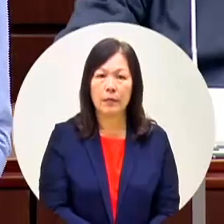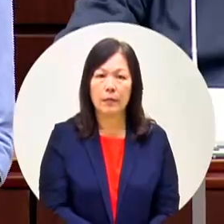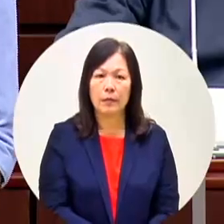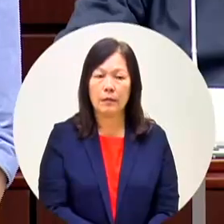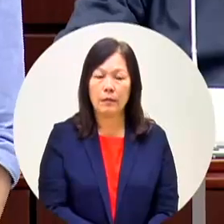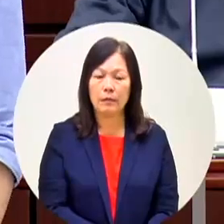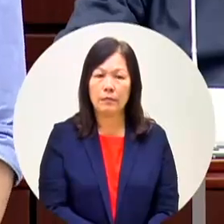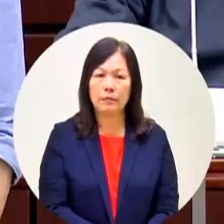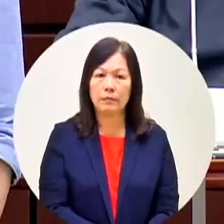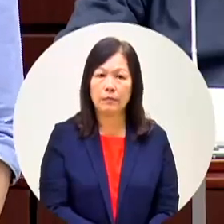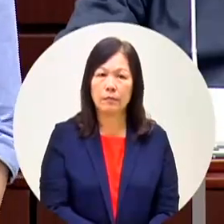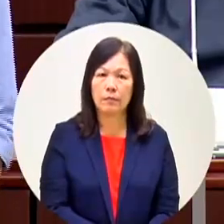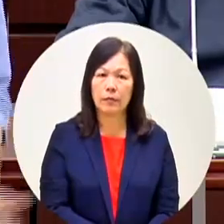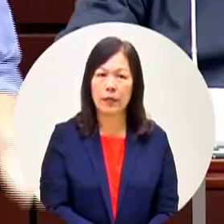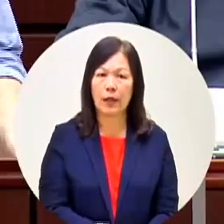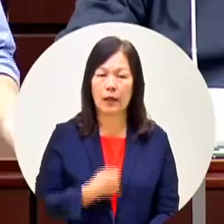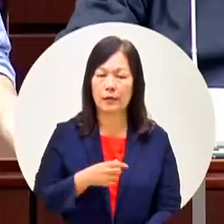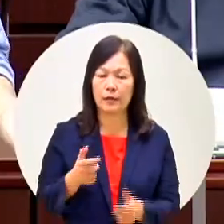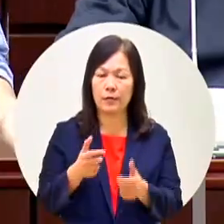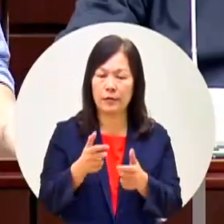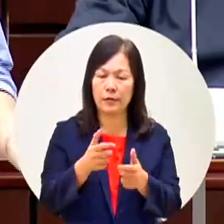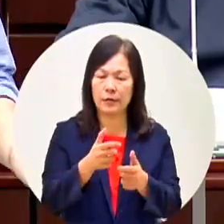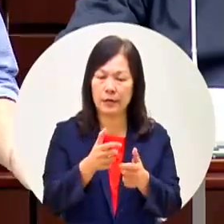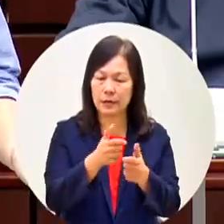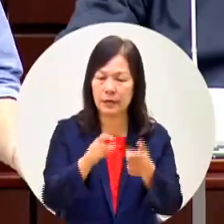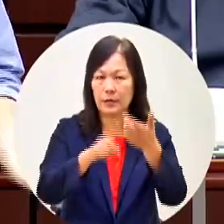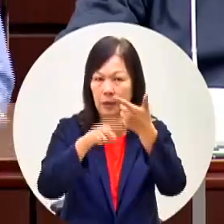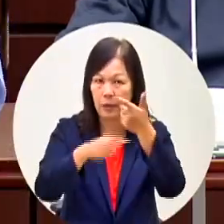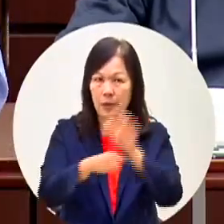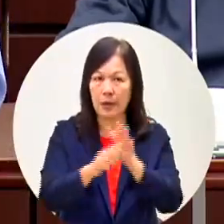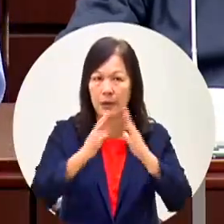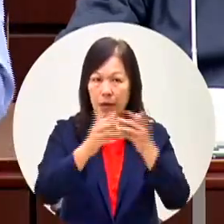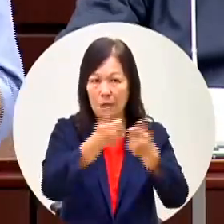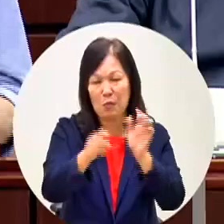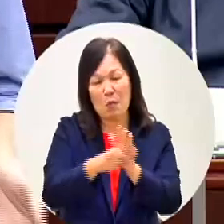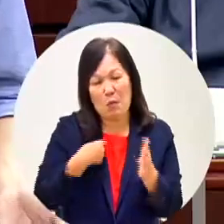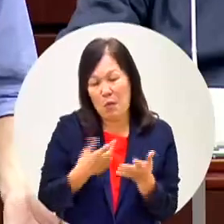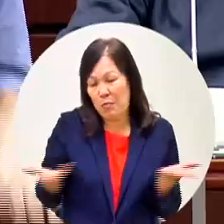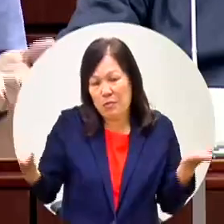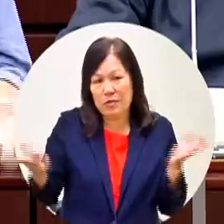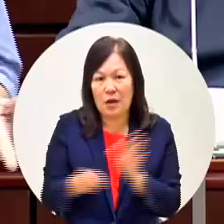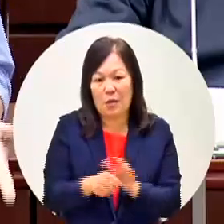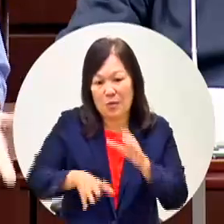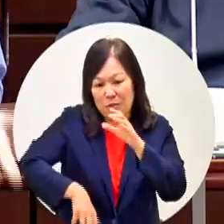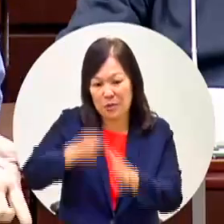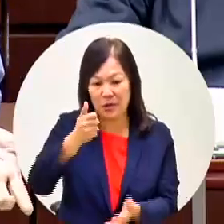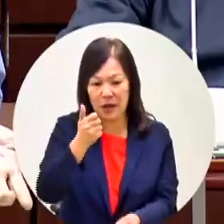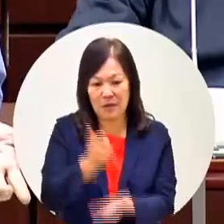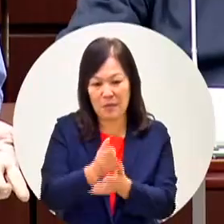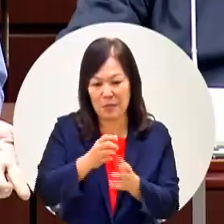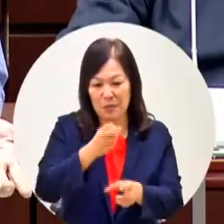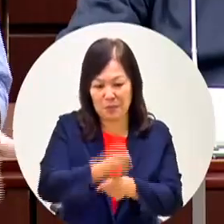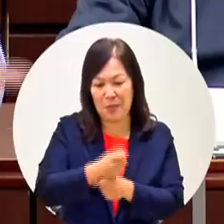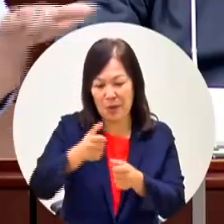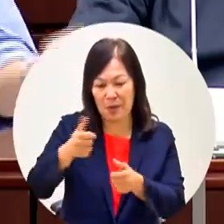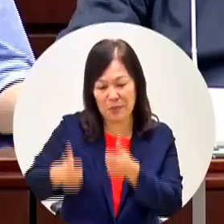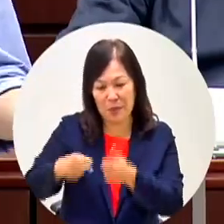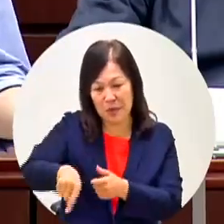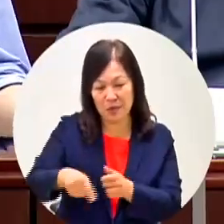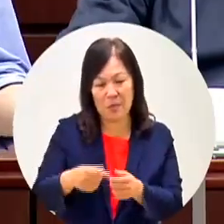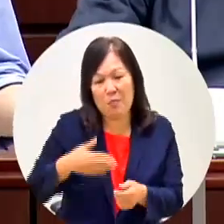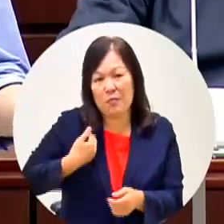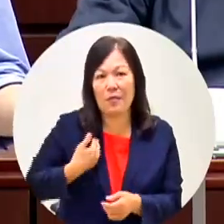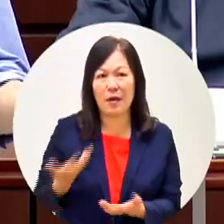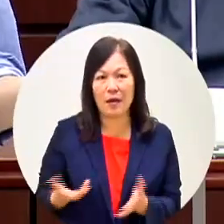员。我也不知道我第一个签会抽到赛马。我们现在面临到的状况，大家都知